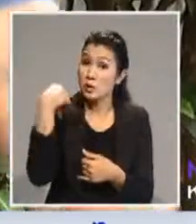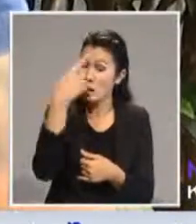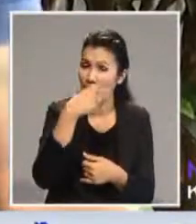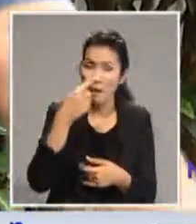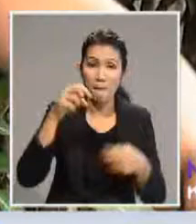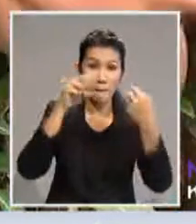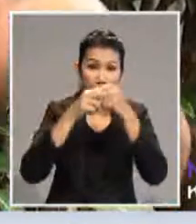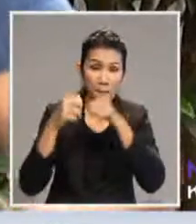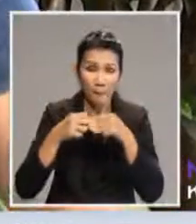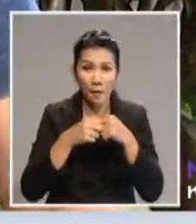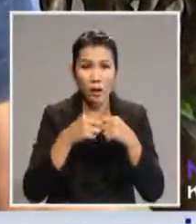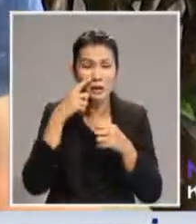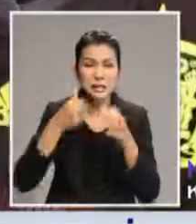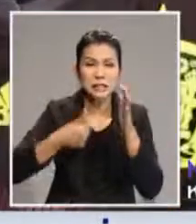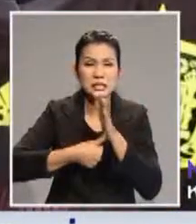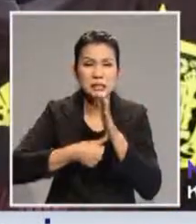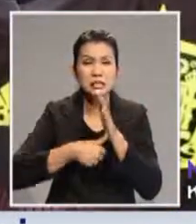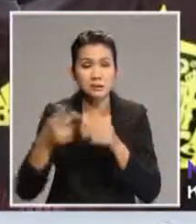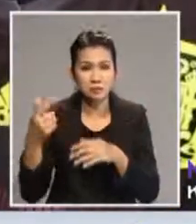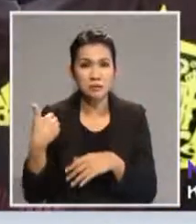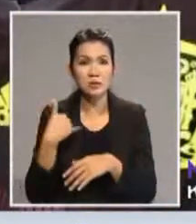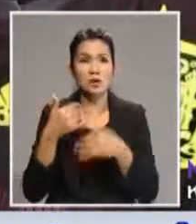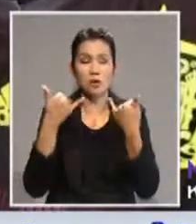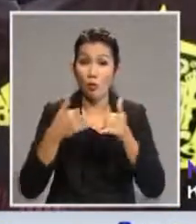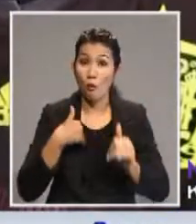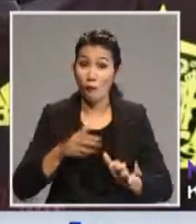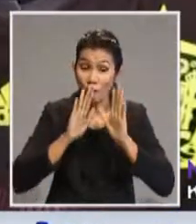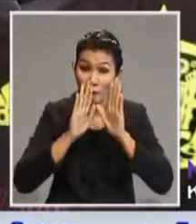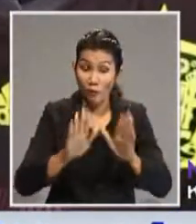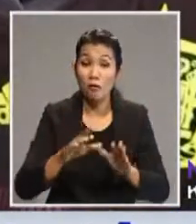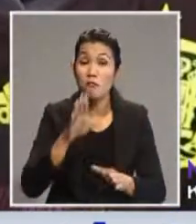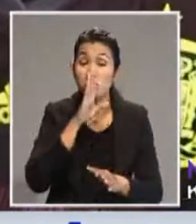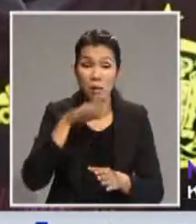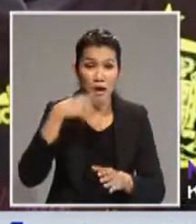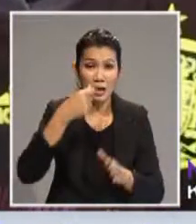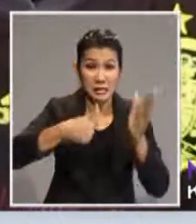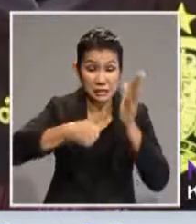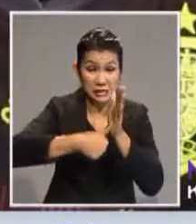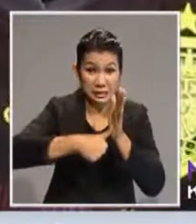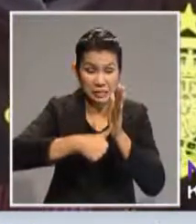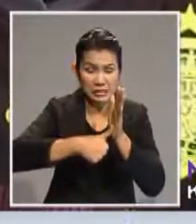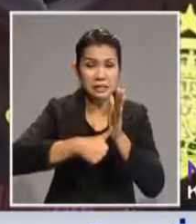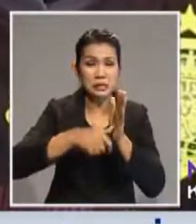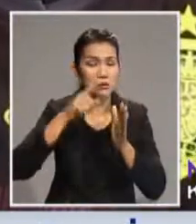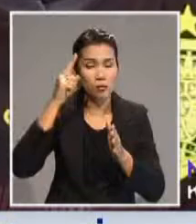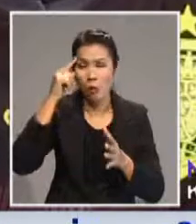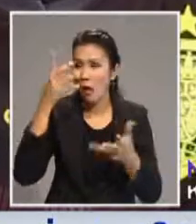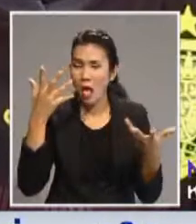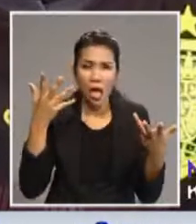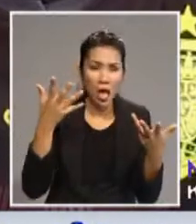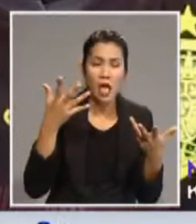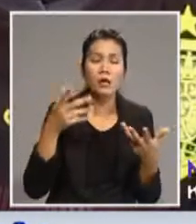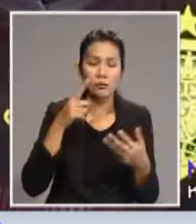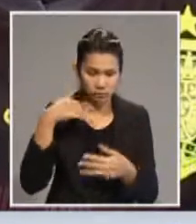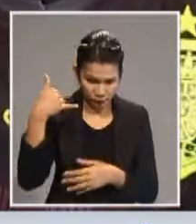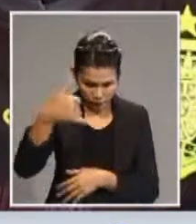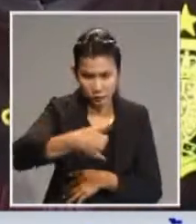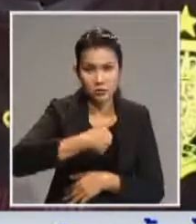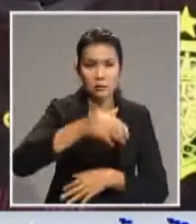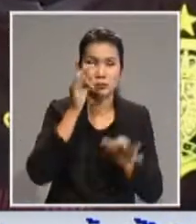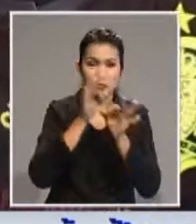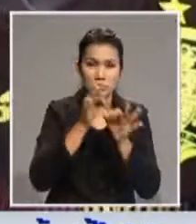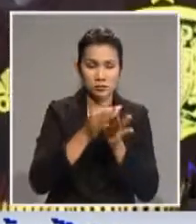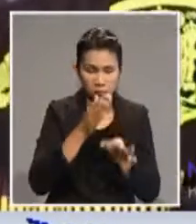จะมีปัญหาเรื่องหนี้สินนอกระบบอยู่ตอนนี ้อันนี้ก็ขอฝากเลยนะครับว่าถ้าพี่น้องมีหนี้สินนอกระบบ เสร็จแล้วไม่รู้จะไปพึ่งพาใครก็เชิญมาปรึกษ